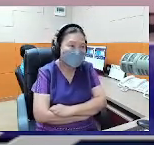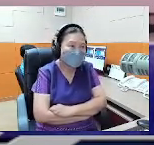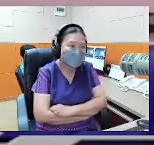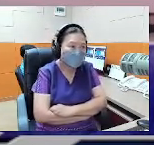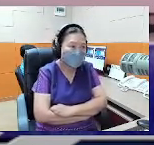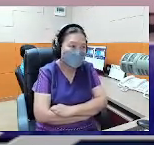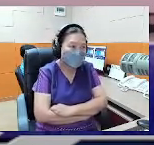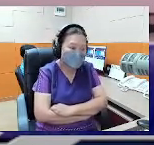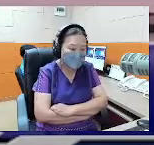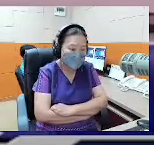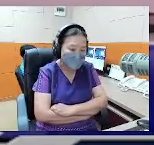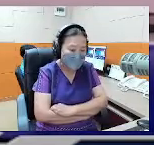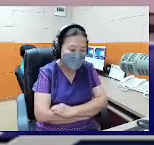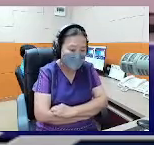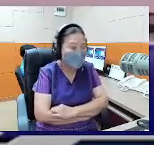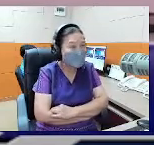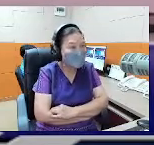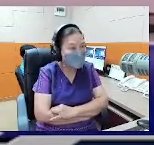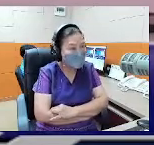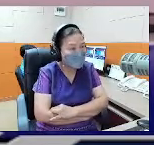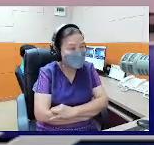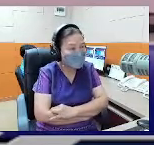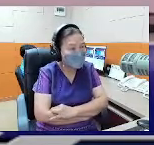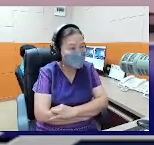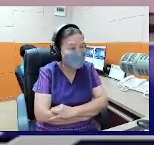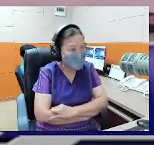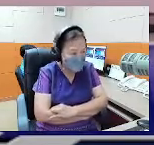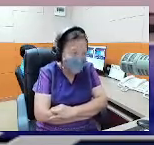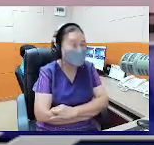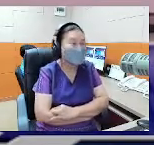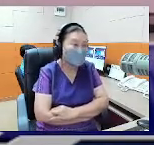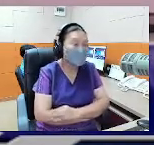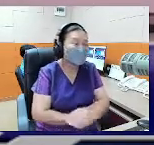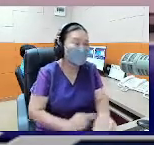าตเนี่ยก็คือกระบวนการคือศึกษาในเรื่องฮาลาลในเรื่องฮารอม